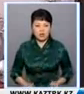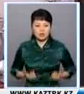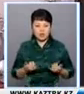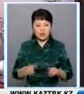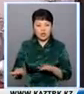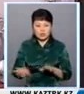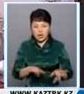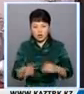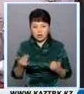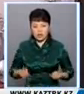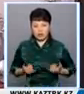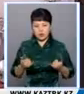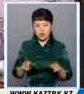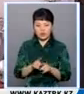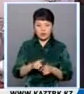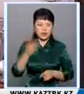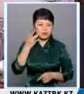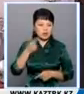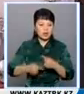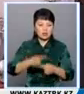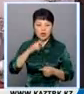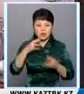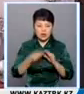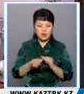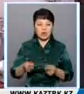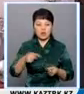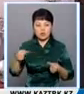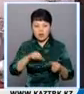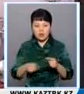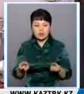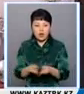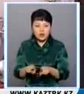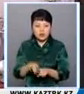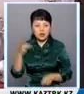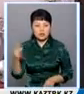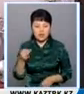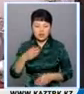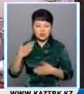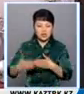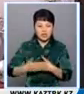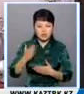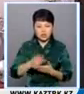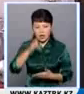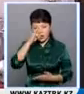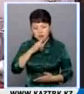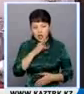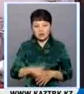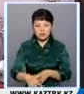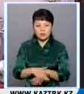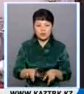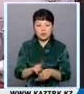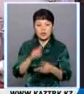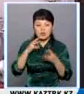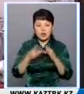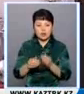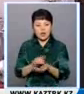біздің салт-дәстүрімізде, тұрмысымызда ұқсастық, жақындық көп екенін аңдатады. Бұл өз кезегінде Қазақстанды мекен еткен халықтардың